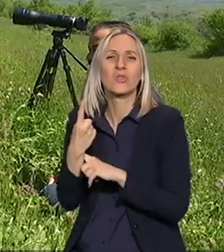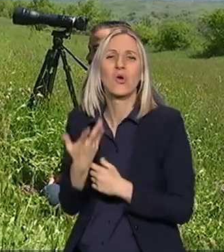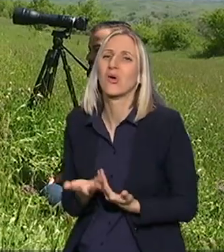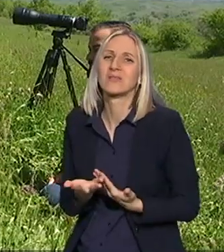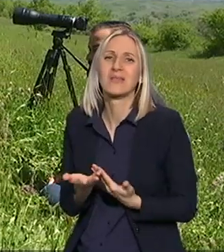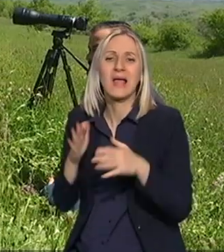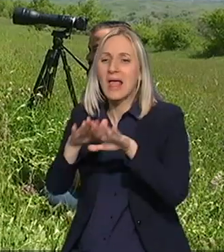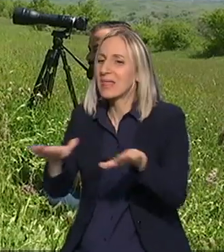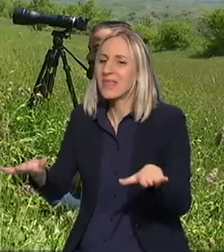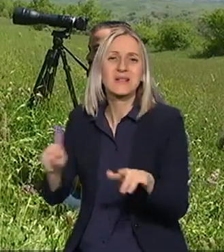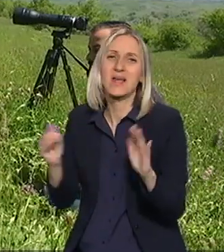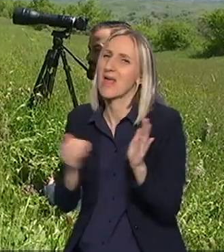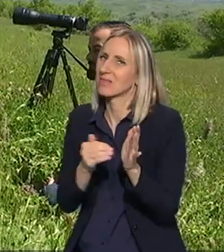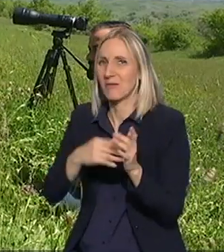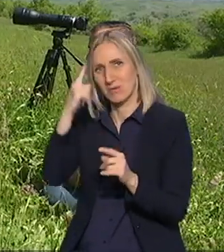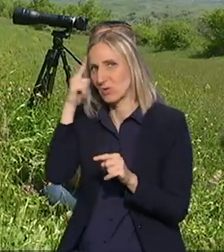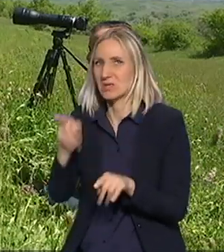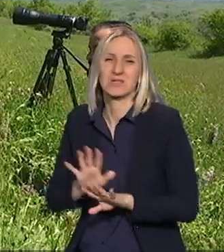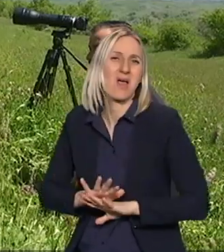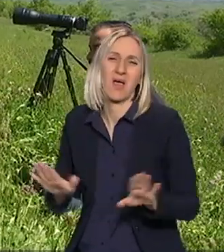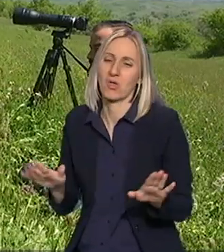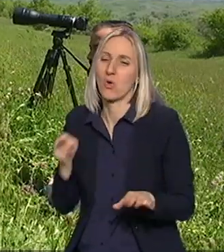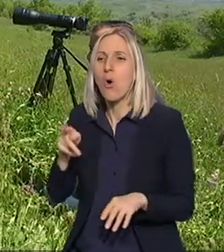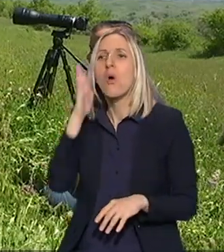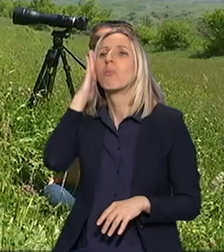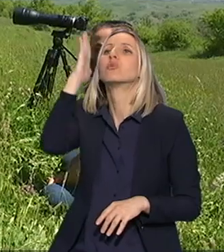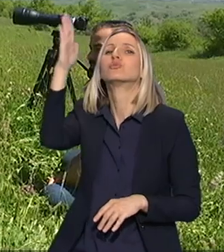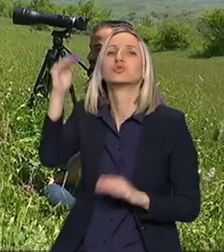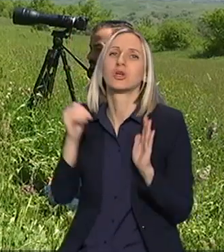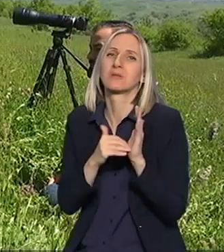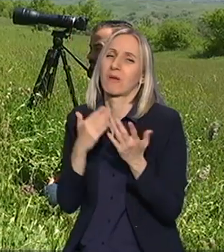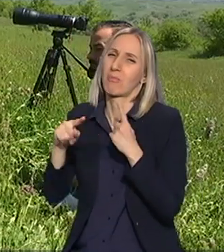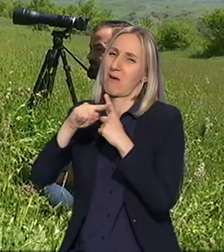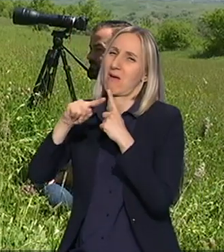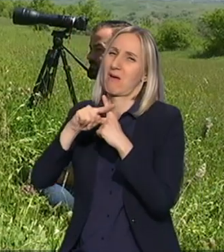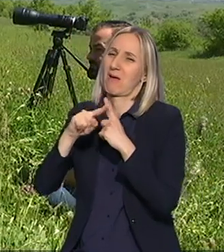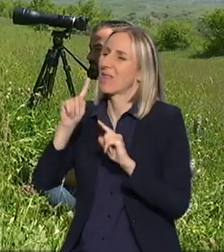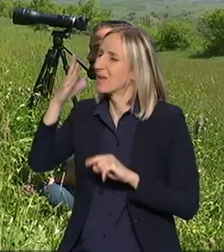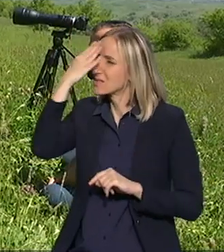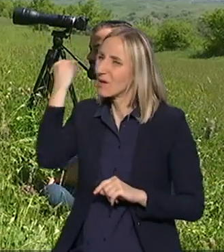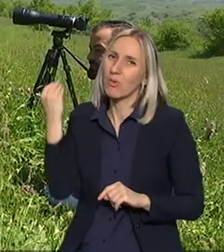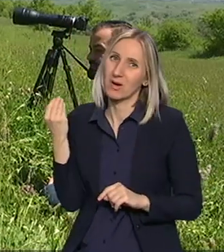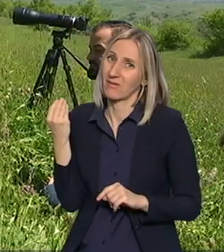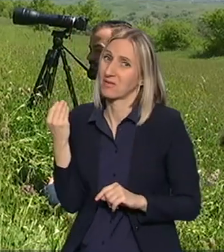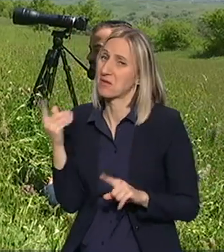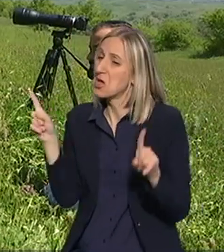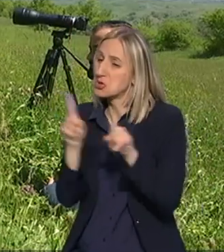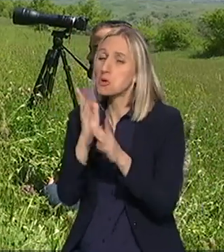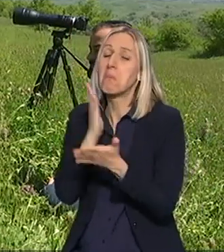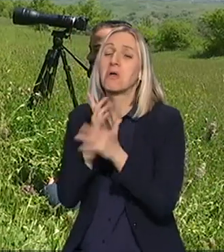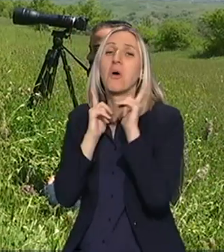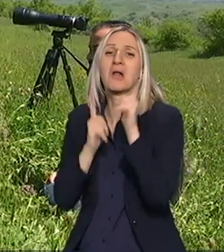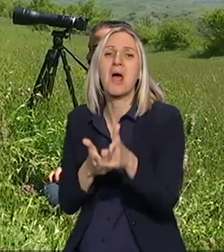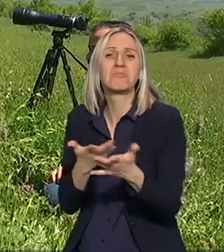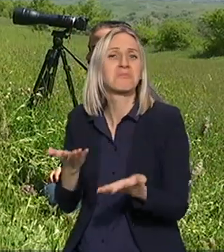deca ne zaslužuju to. Mislim, oni treba da gledaju ka budućem. Nemojte da zaboravite da su imali rat i